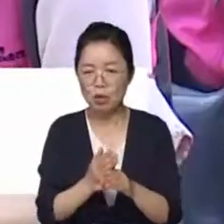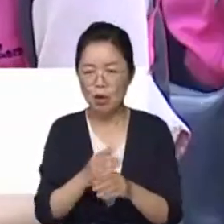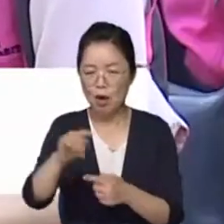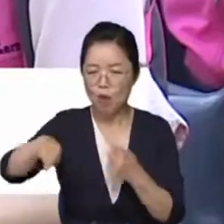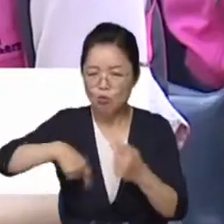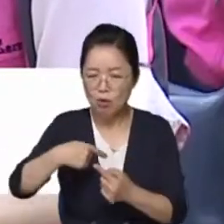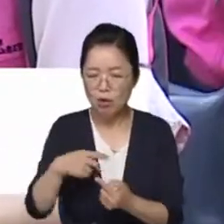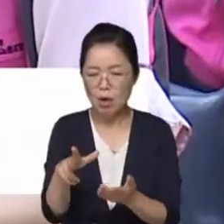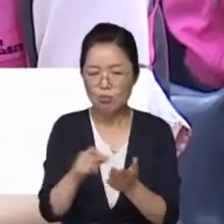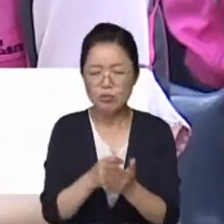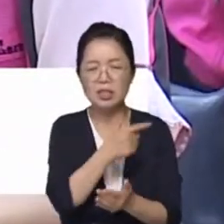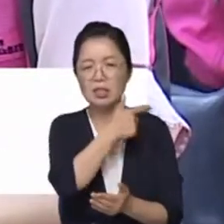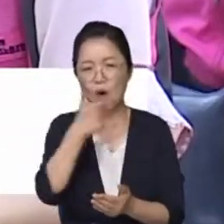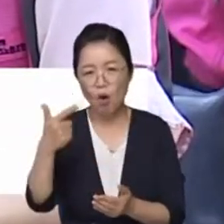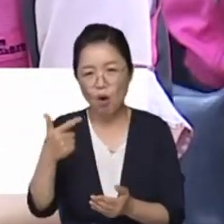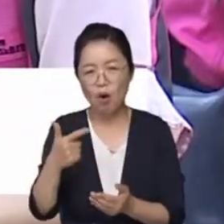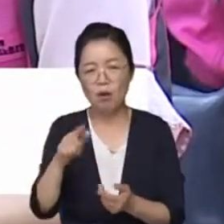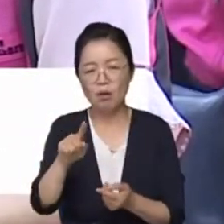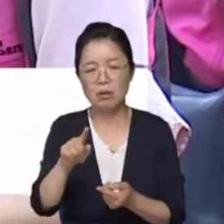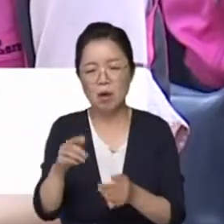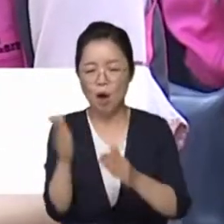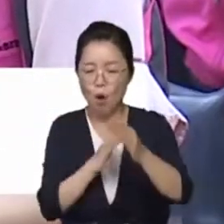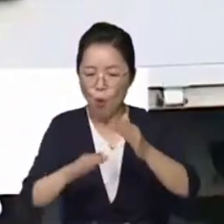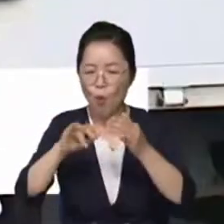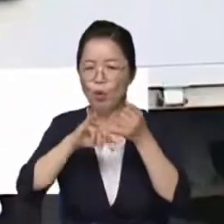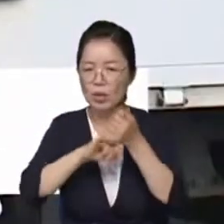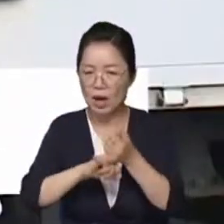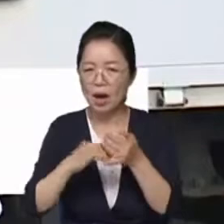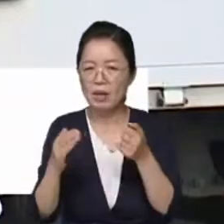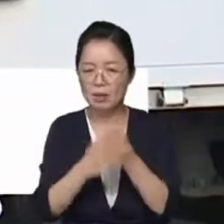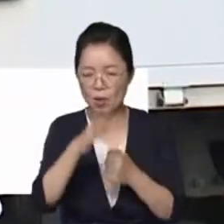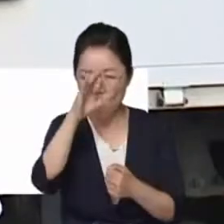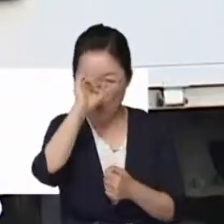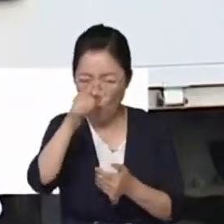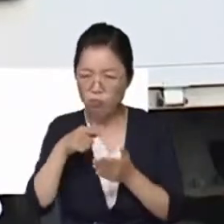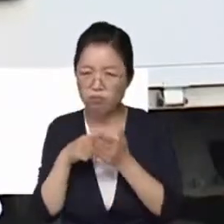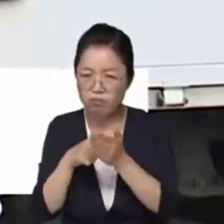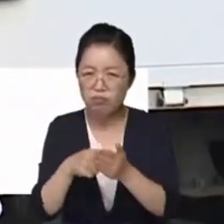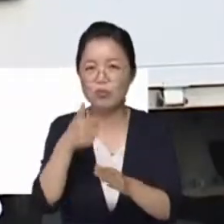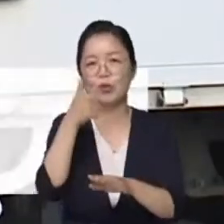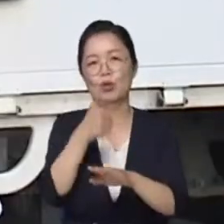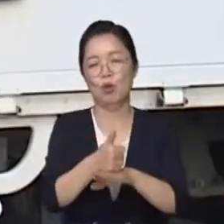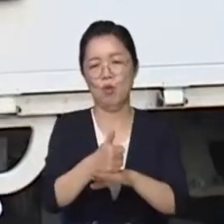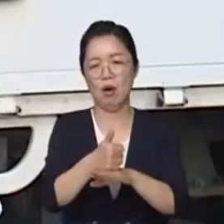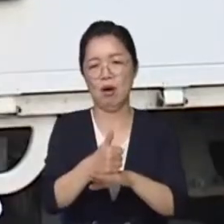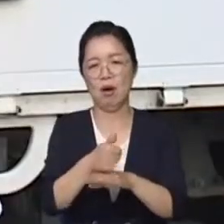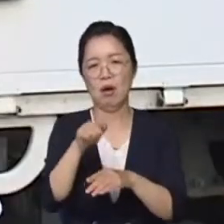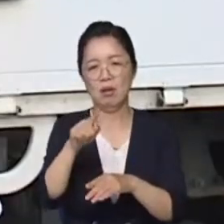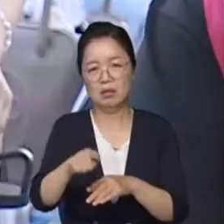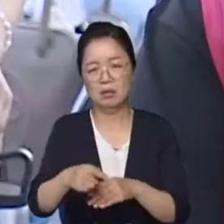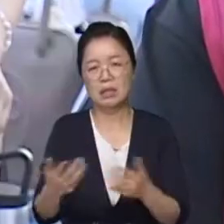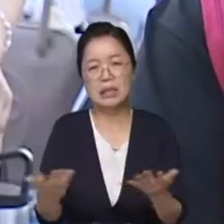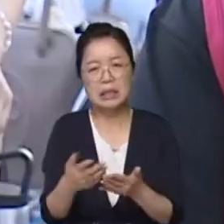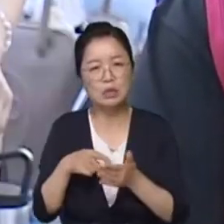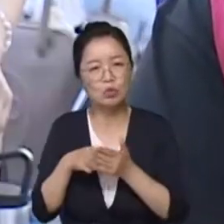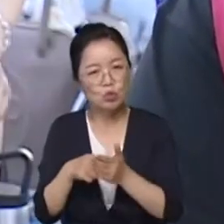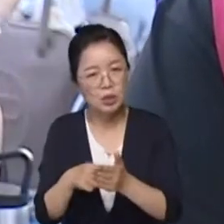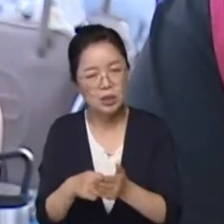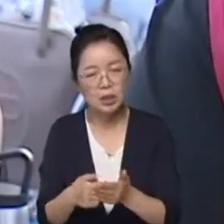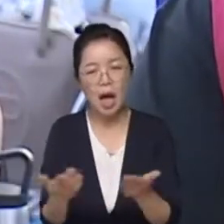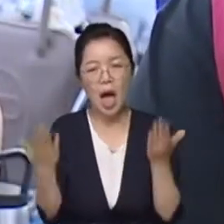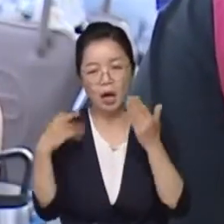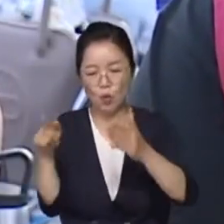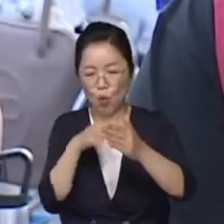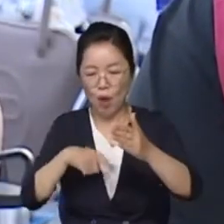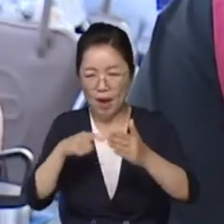문제점을 동반하고 있었음에도 공약 시행이라는 이유로 일방 통행한 결과라며 독불 장군식 업무 추진과 학교